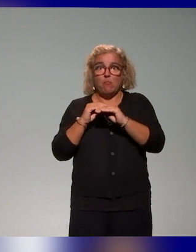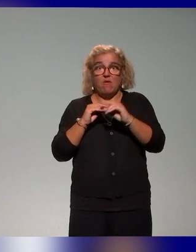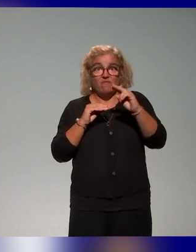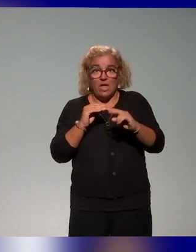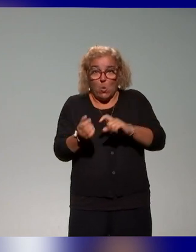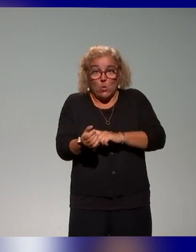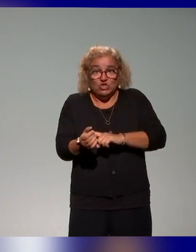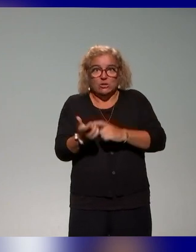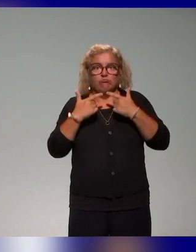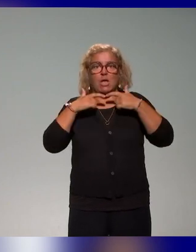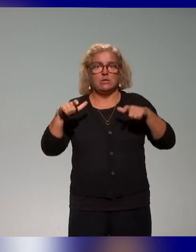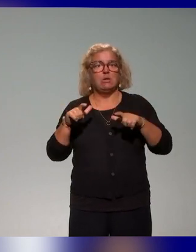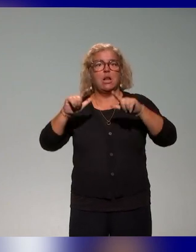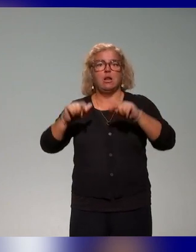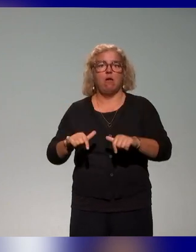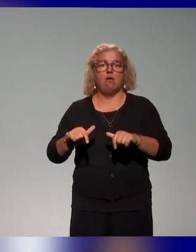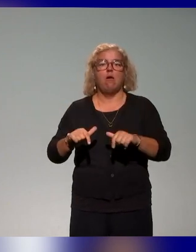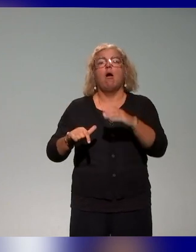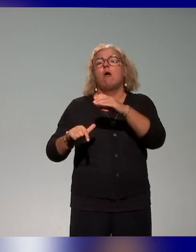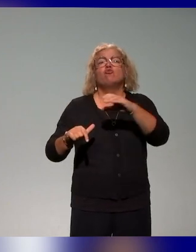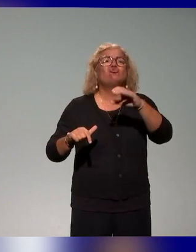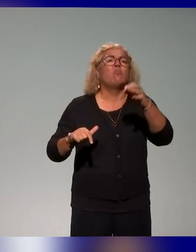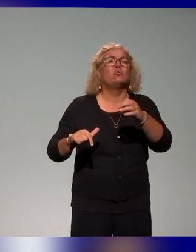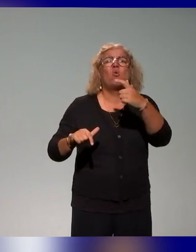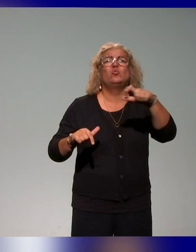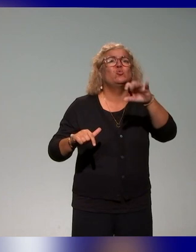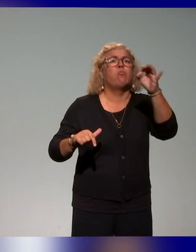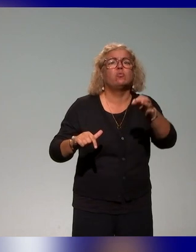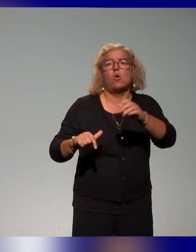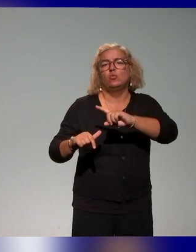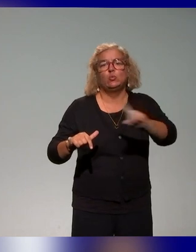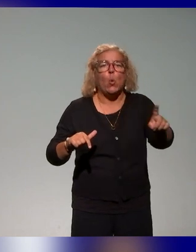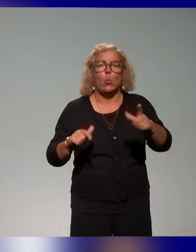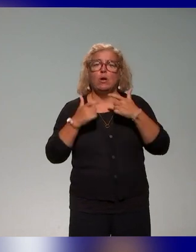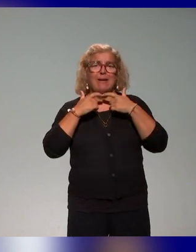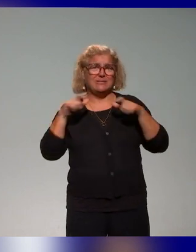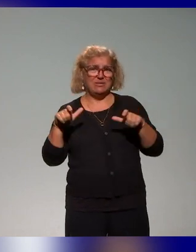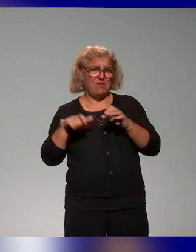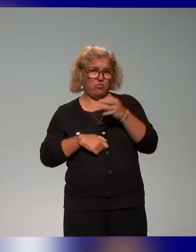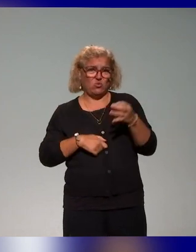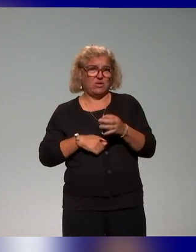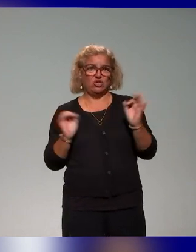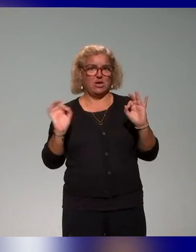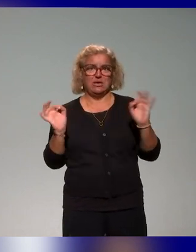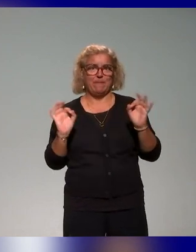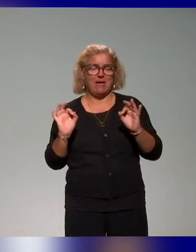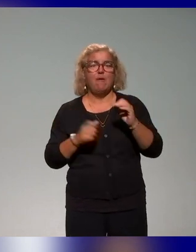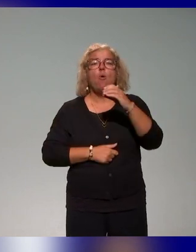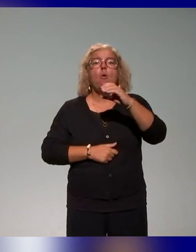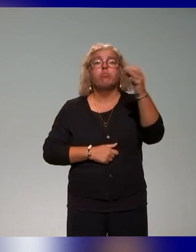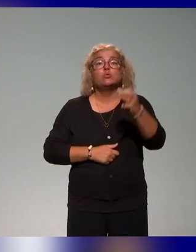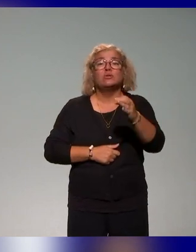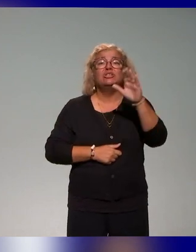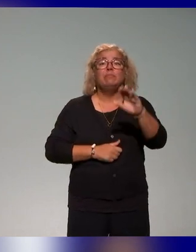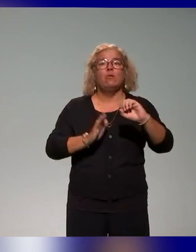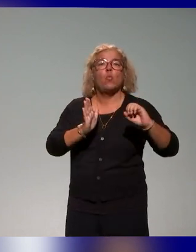nativement accessible. Alors, ne me dites pas de 100% ou 80%. En accessibilité, on ne fait pas de pourcentage. Les pourcentages, c'est pour la conformité à une norme, comme on